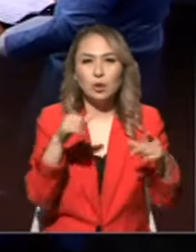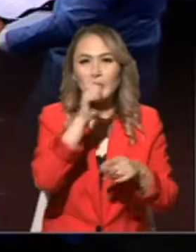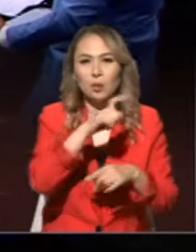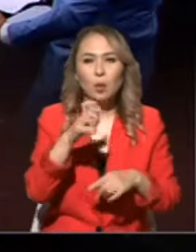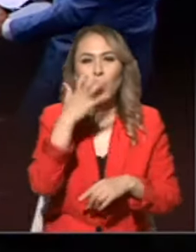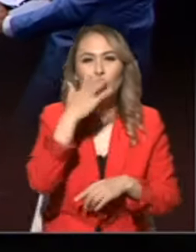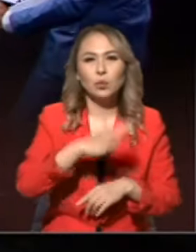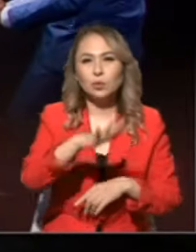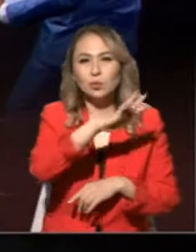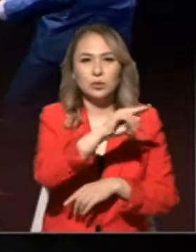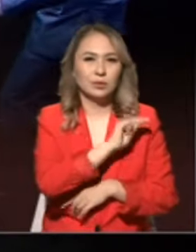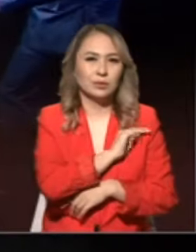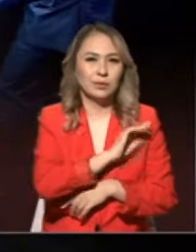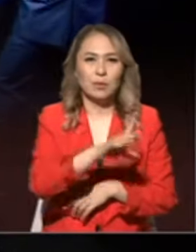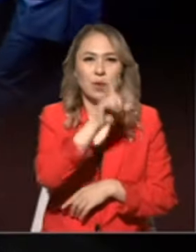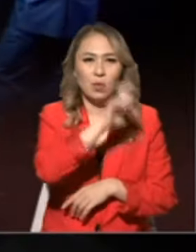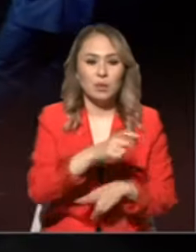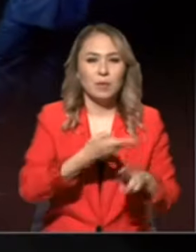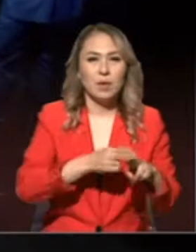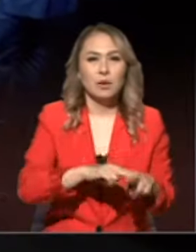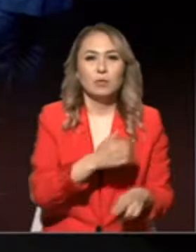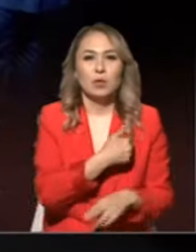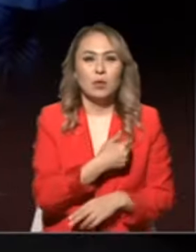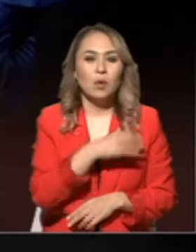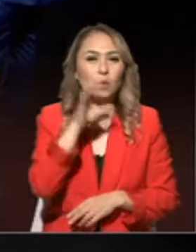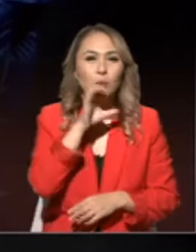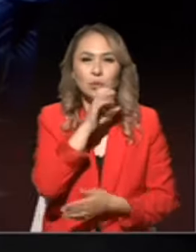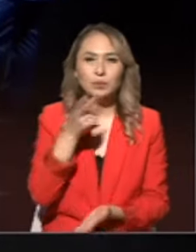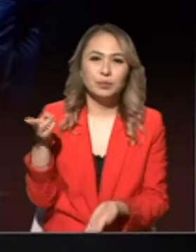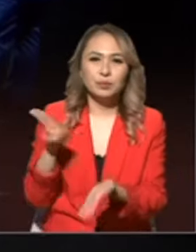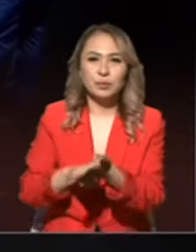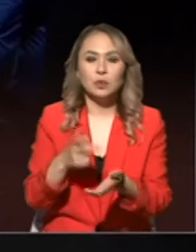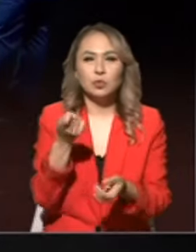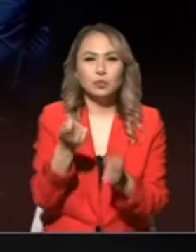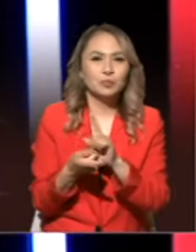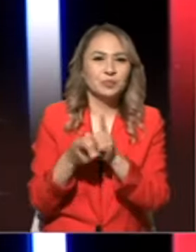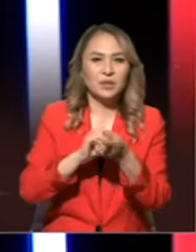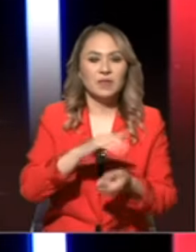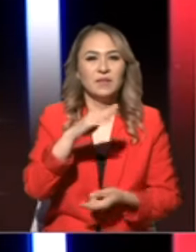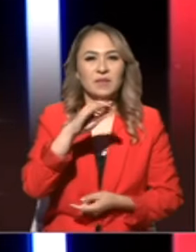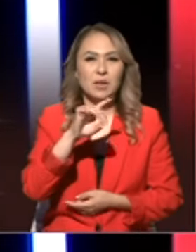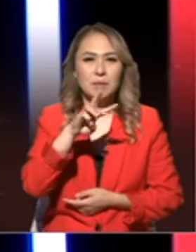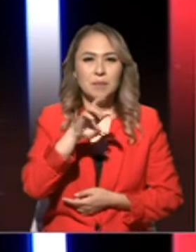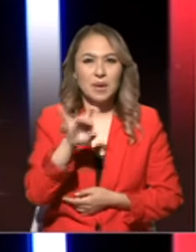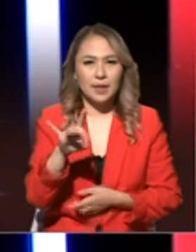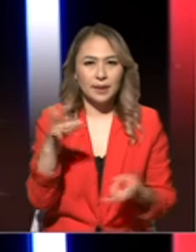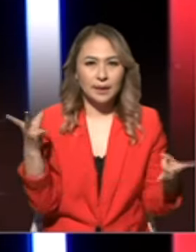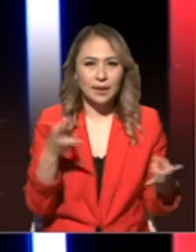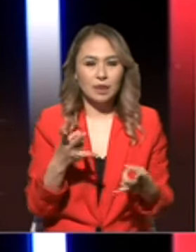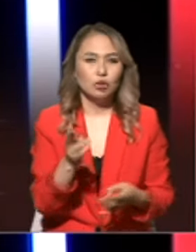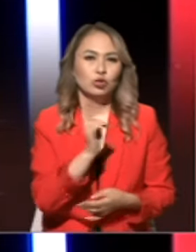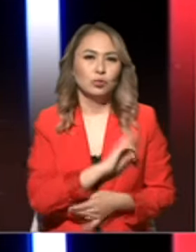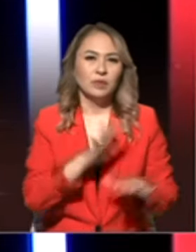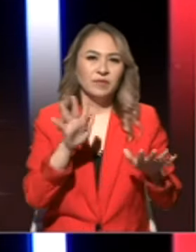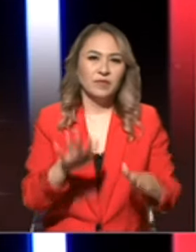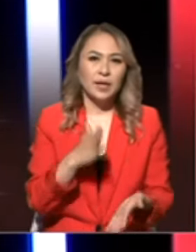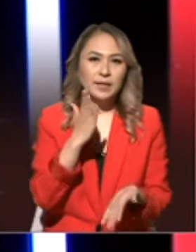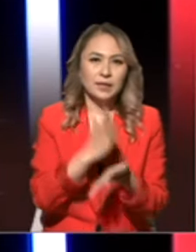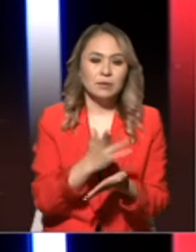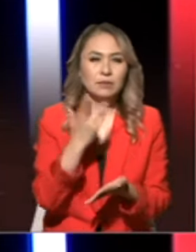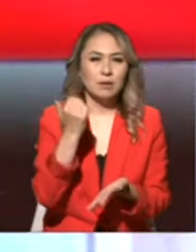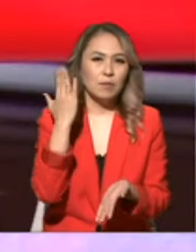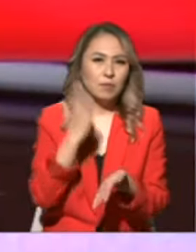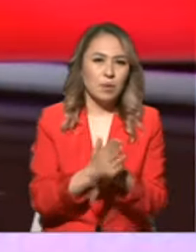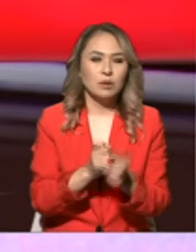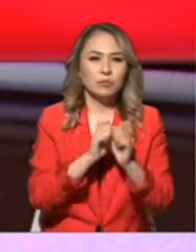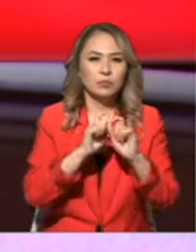оңтүстікте жұмыссыз жүрген азаматтар. Бізге аудиторияны өзгерту керек, бізге фермерлер керек мұнда. Жаңағы жұмыс орны бар ма деген кезде, иә,